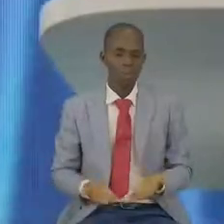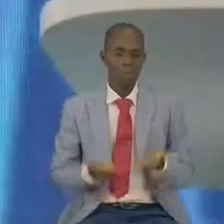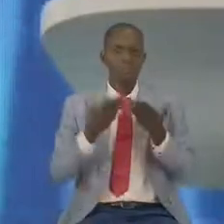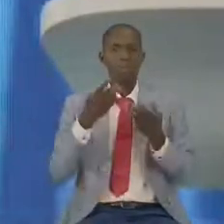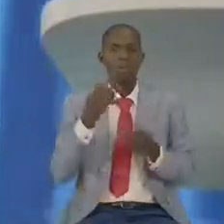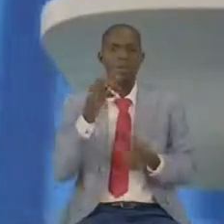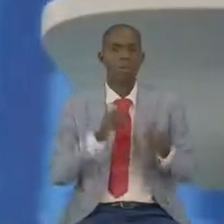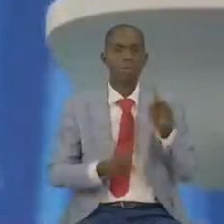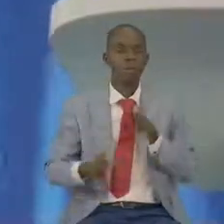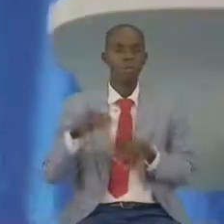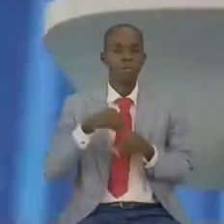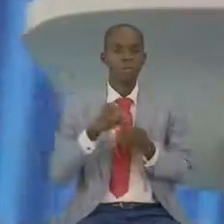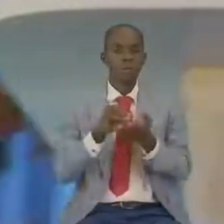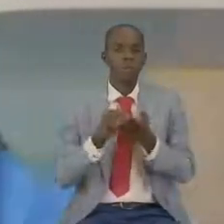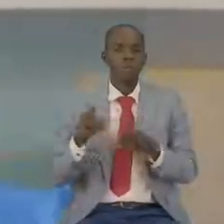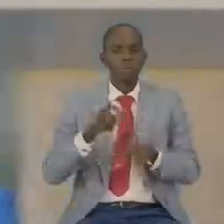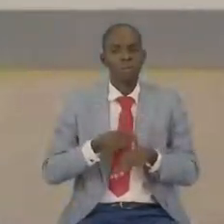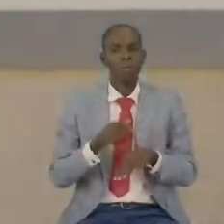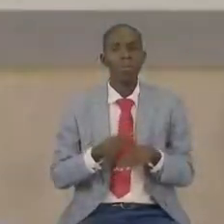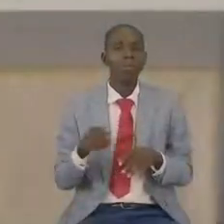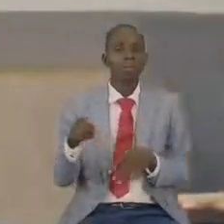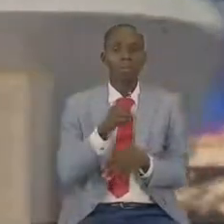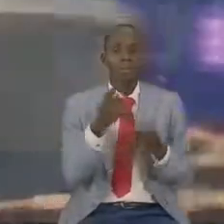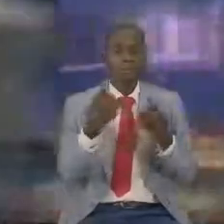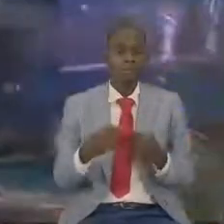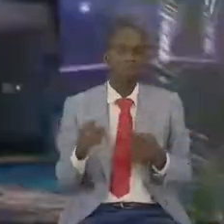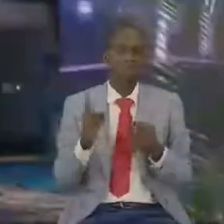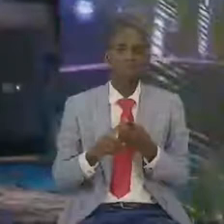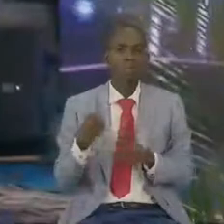le peuple en leur temps. Alors,